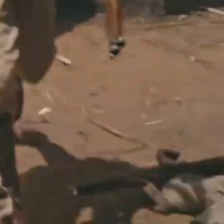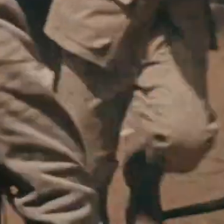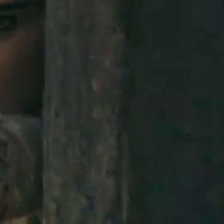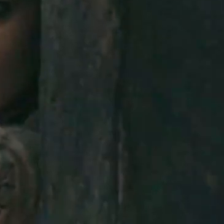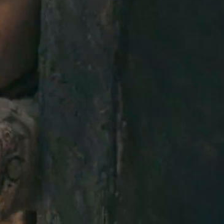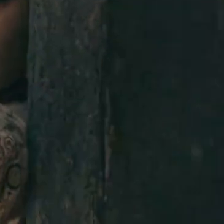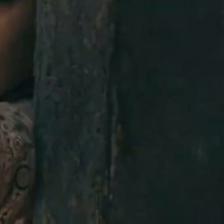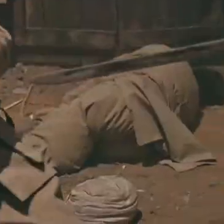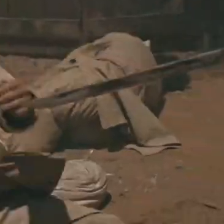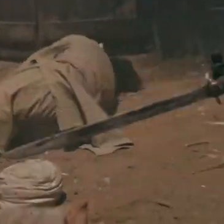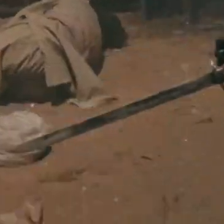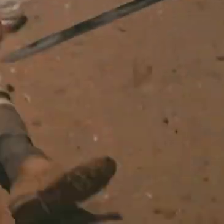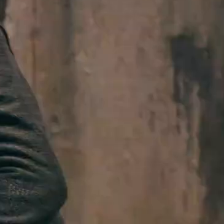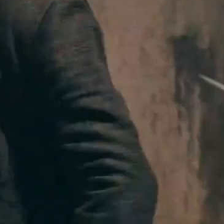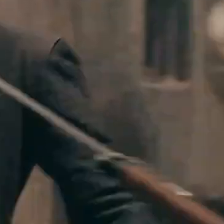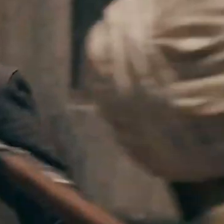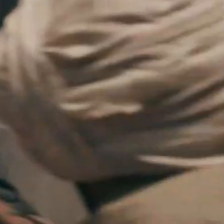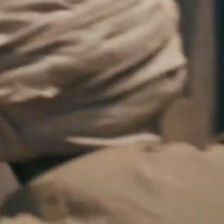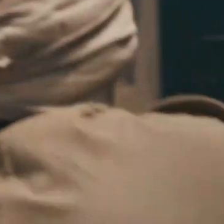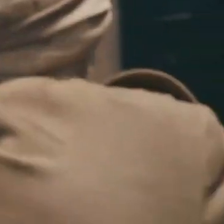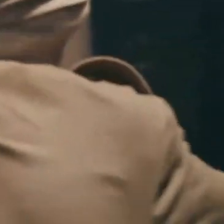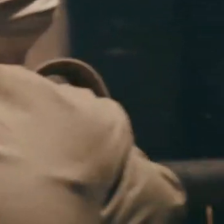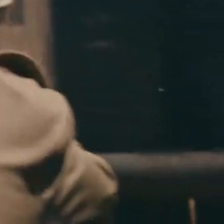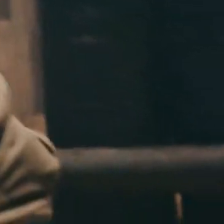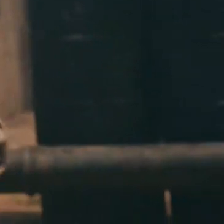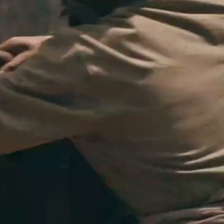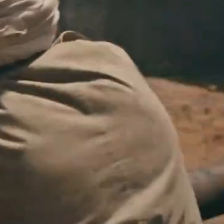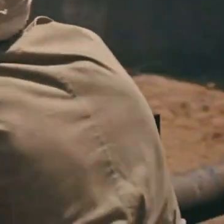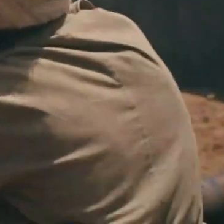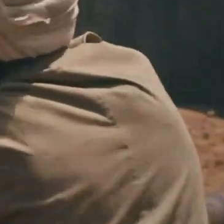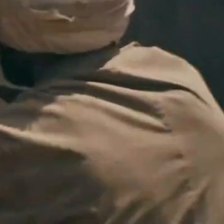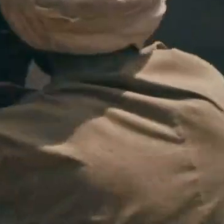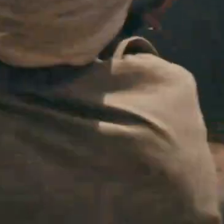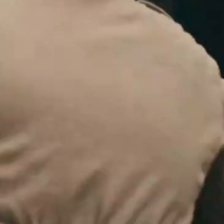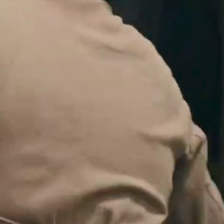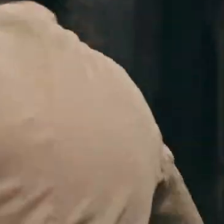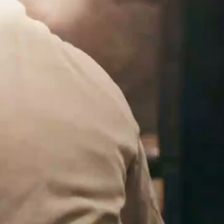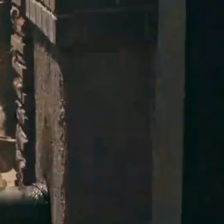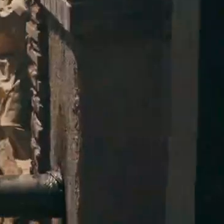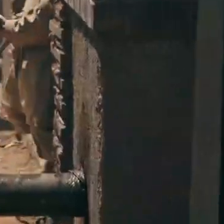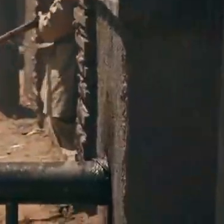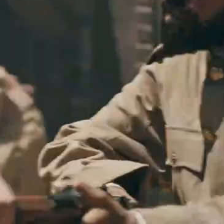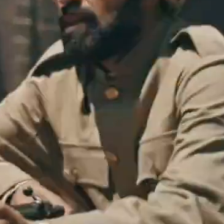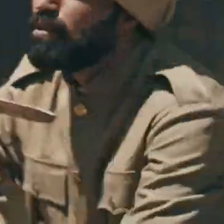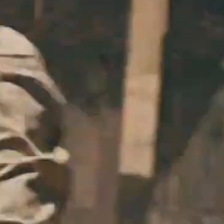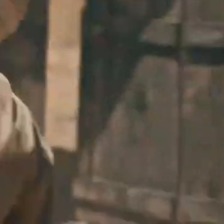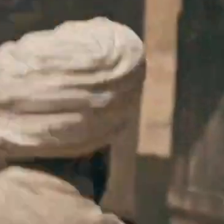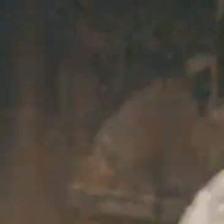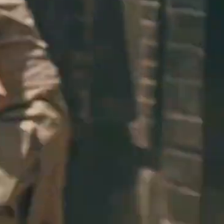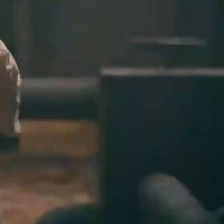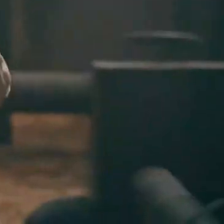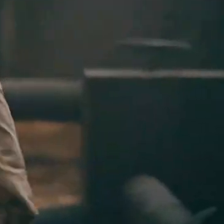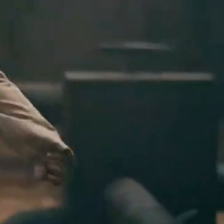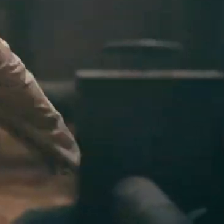Zeynep duvarın ardından ateş etti. Mehmet üzerine yöneltilen süngüden eğilerek kaçtı. Ali yakaladığı askerin